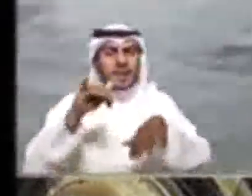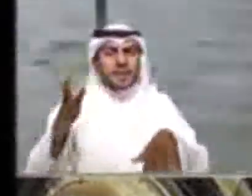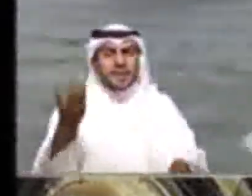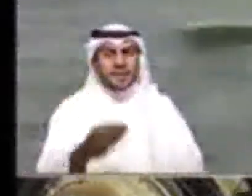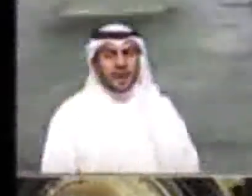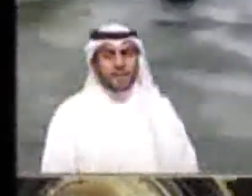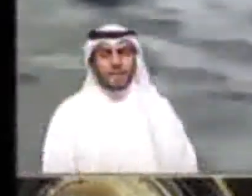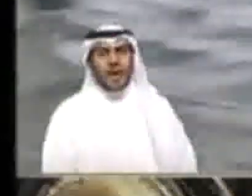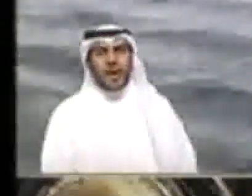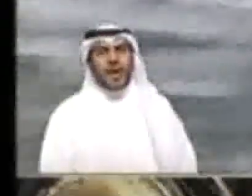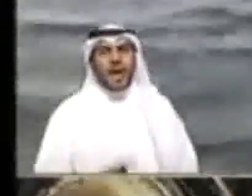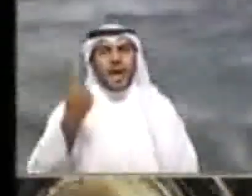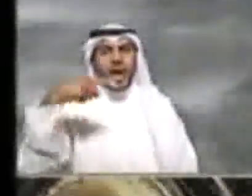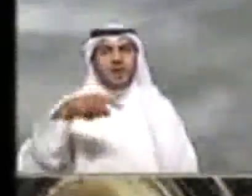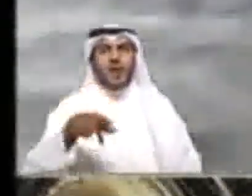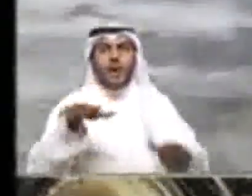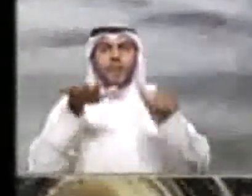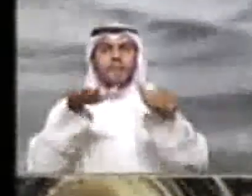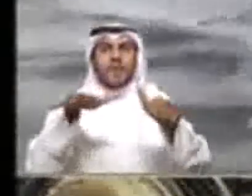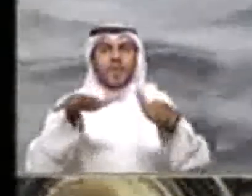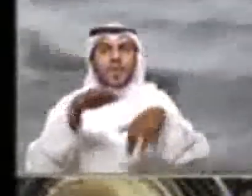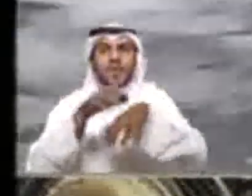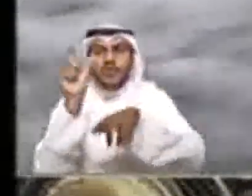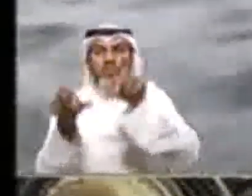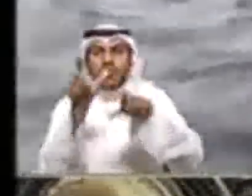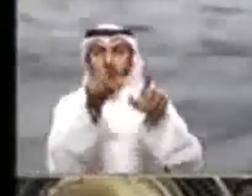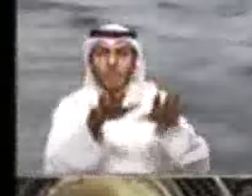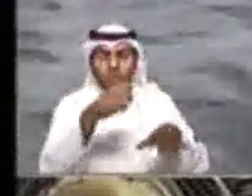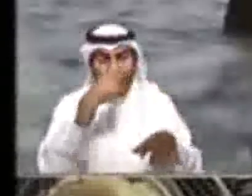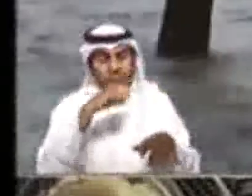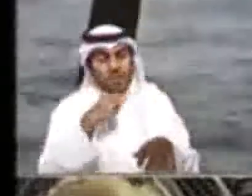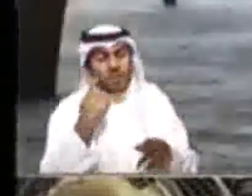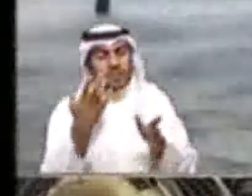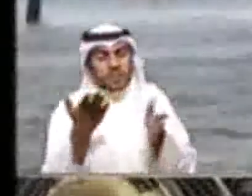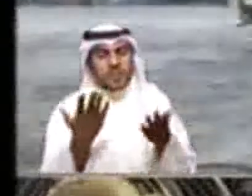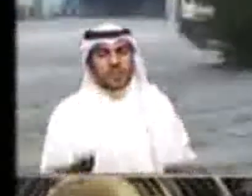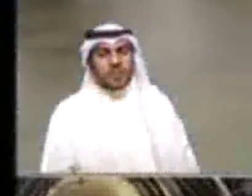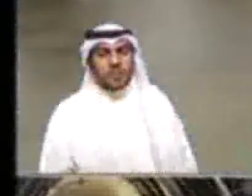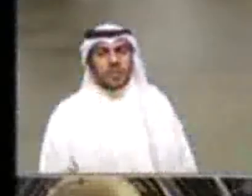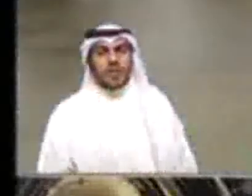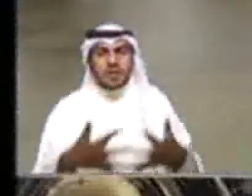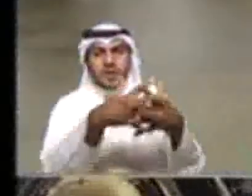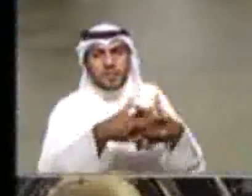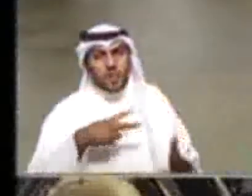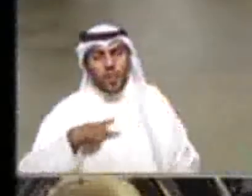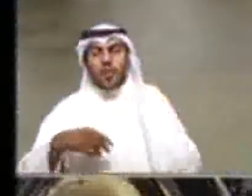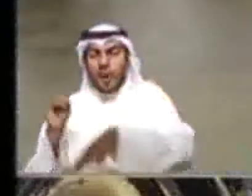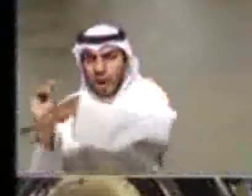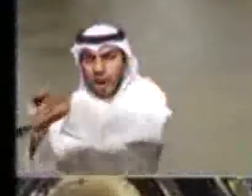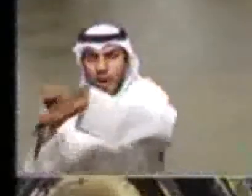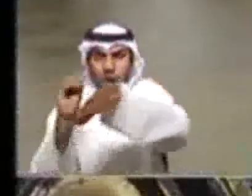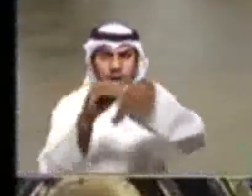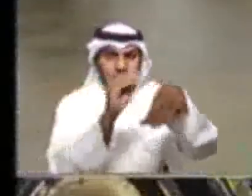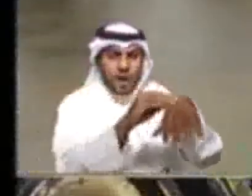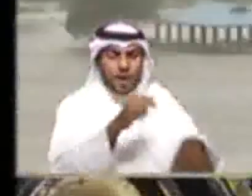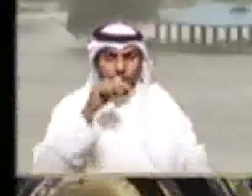تأثرهم بالإعصار وآثاره المدمرة، فيما وجهت السلطات الأمريكية أوامر لأكثر من 1 مليون شخص بإخلاء سواحل